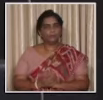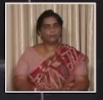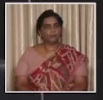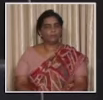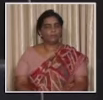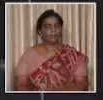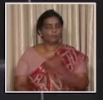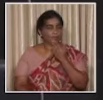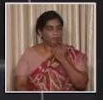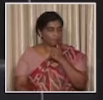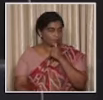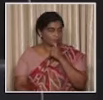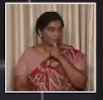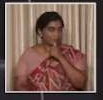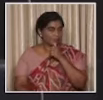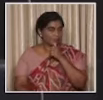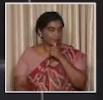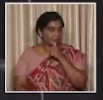වෙනවා. ජල සම්පාදන